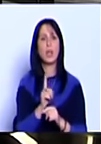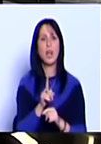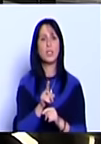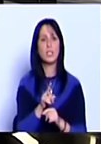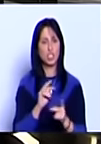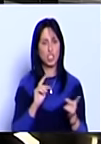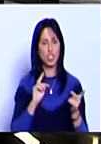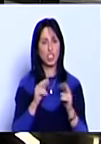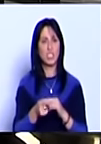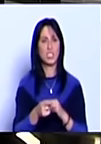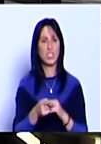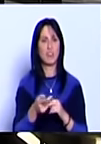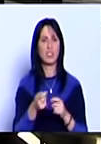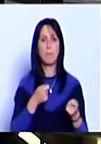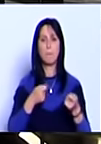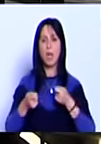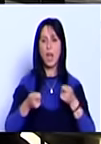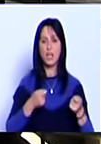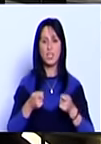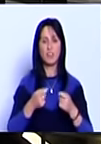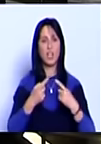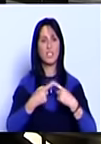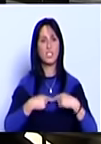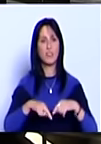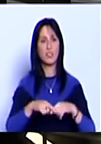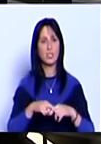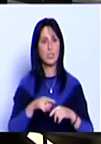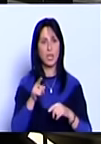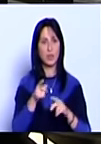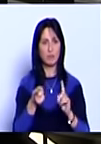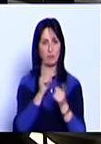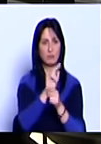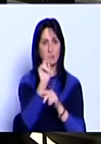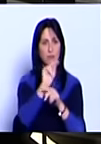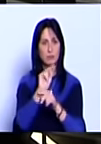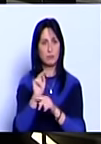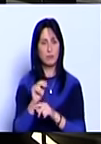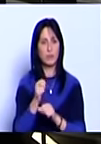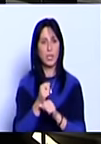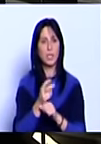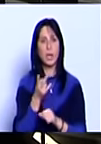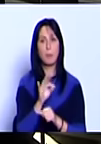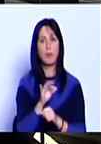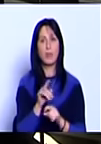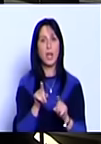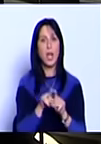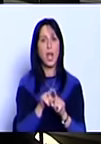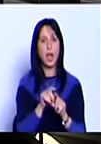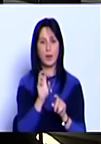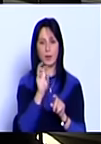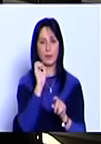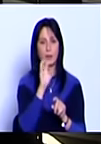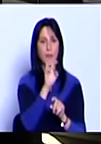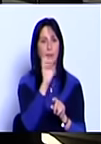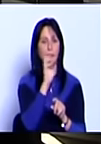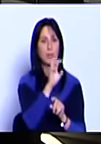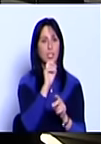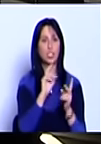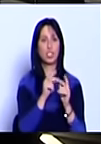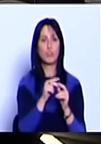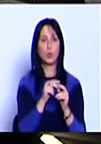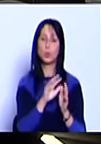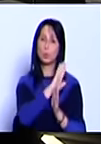გულისხმობთ? ის უნდა შევცვალოთ, ეს უნდა გადავაკეთოთ, ეს უნდა გადმოვაკეთოთ, მაგრამ ასე ფრაგმენტულად არის რაღაცების